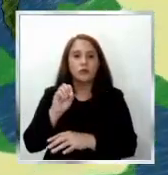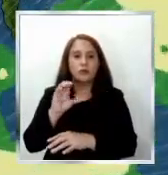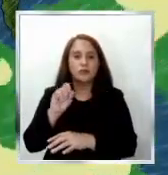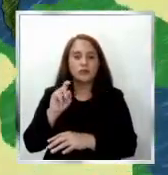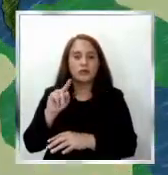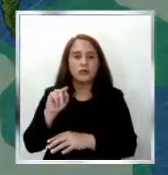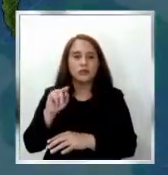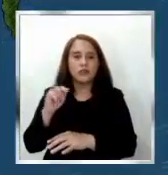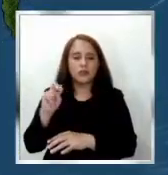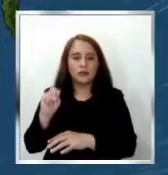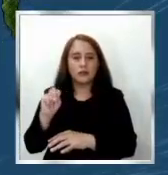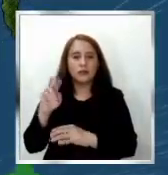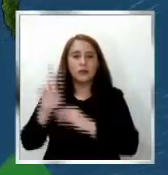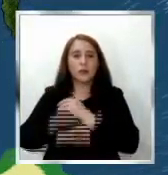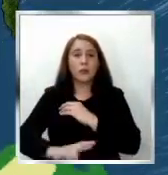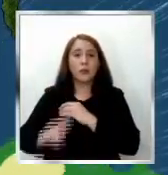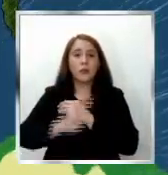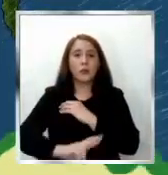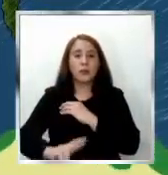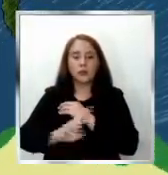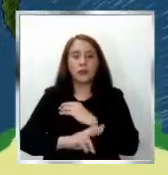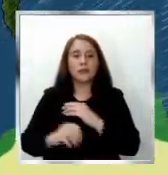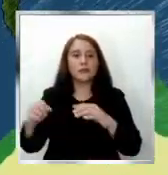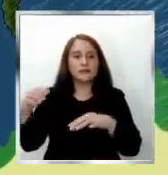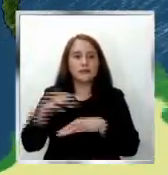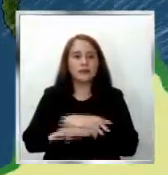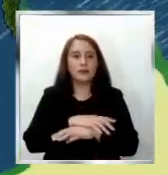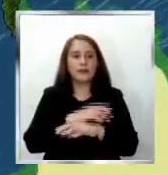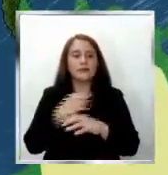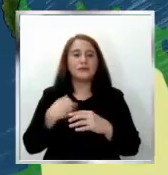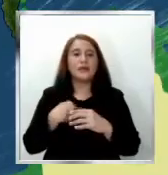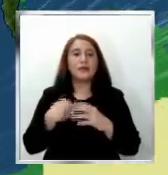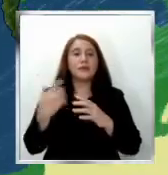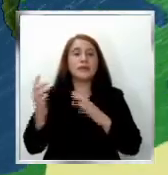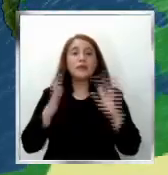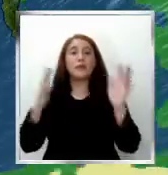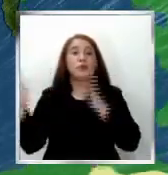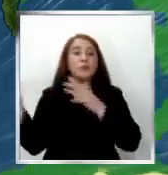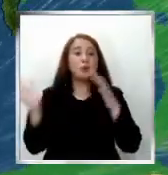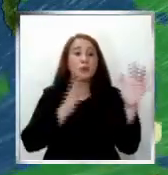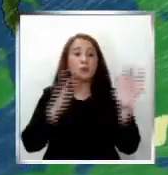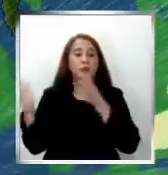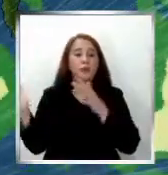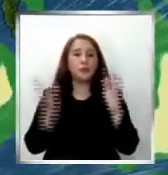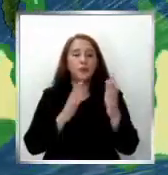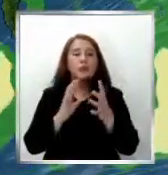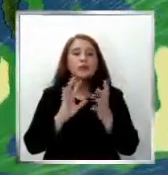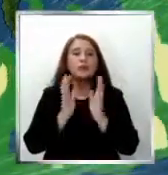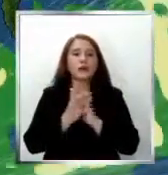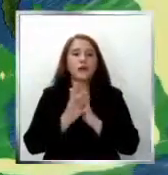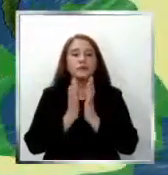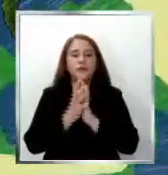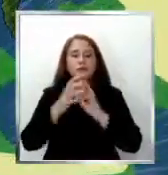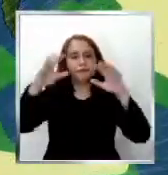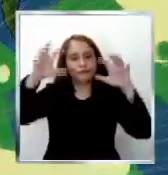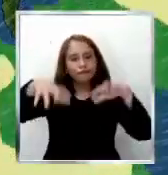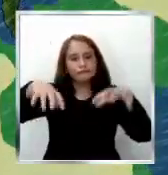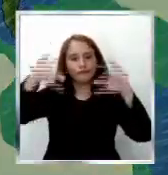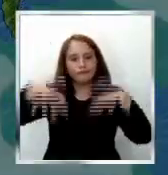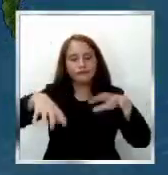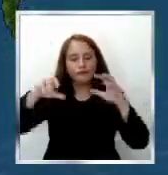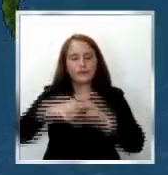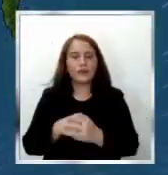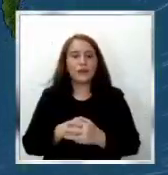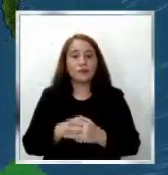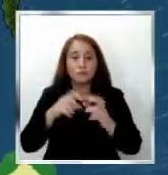ng intertropical convergence zone. Yan po yung pagsasanib ng hangin na nagdudulot ng mga pagkulog at pagkidlat. Maging I am ready sa